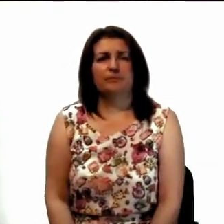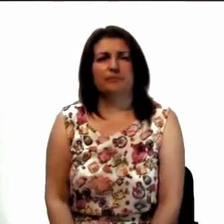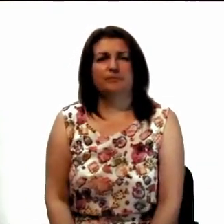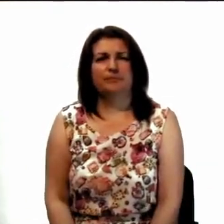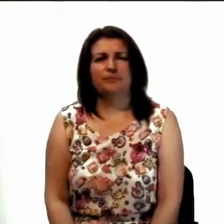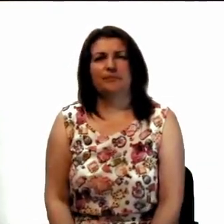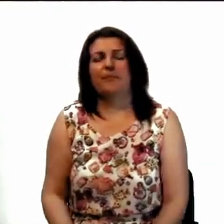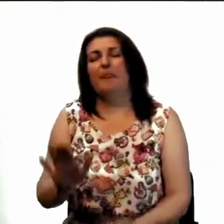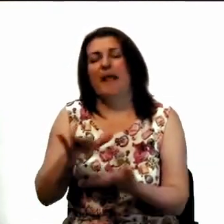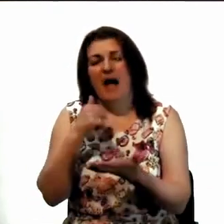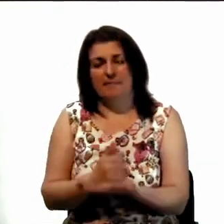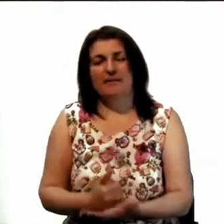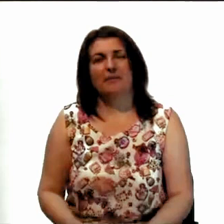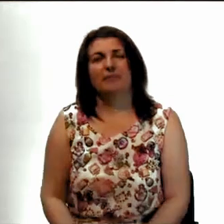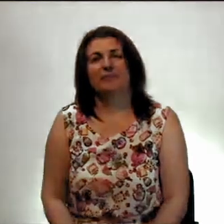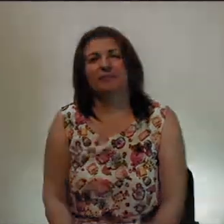Аминь.